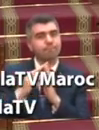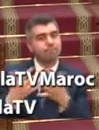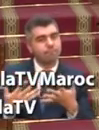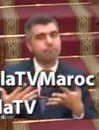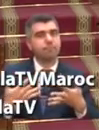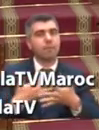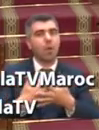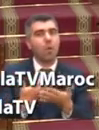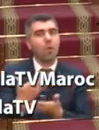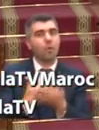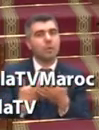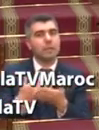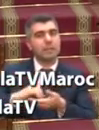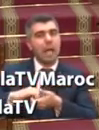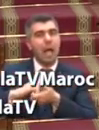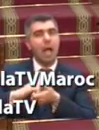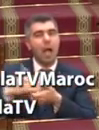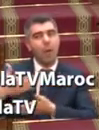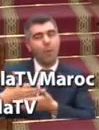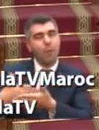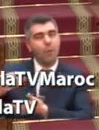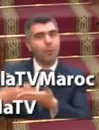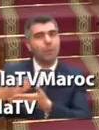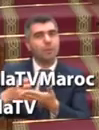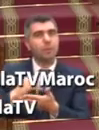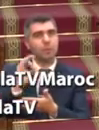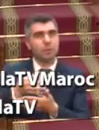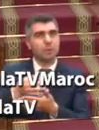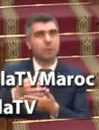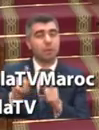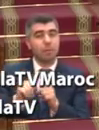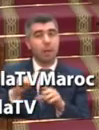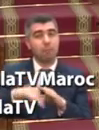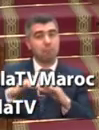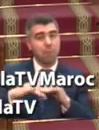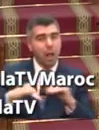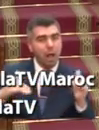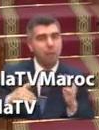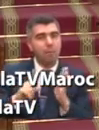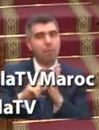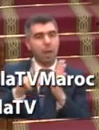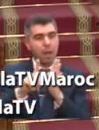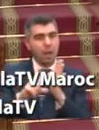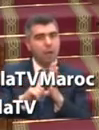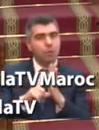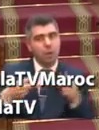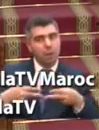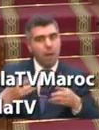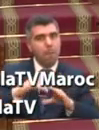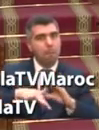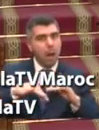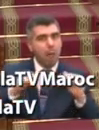كل المقترحات اللي من شانها مزيد من الطمانه. وحنا الا كيخص شي نصوص تنظيميه تصدر الا كاين شي